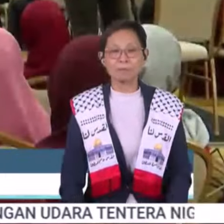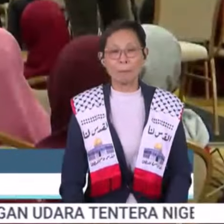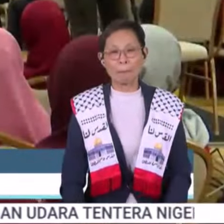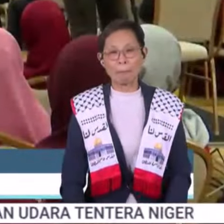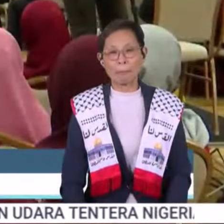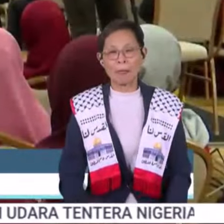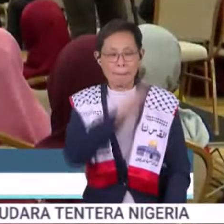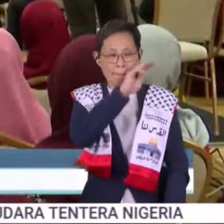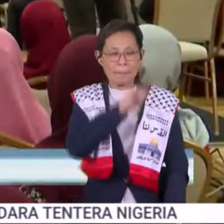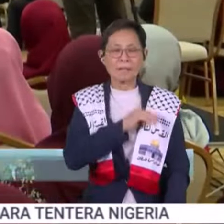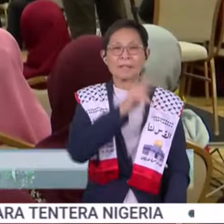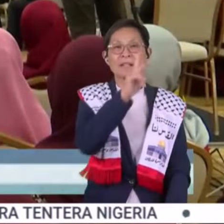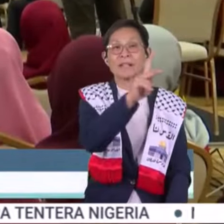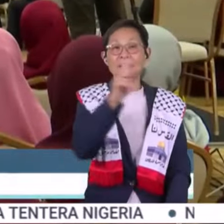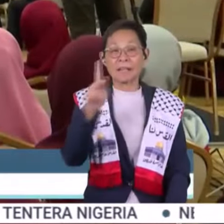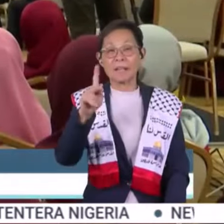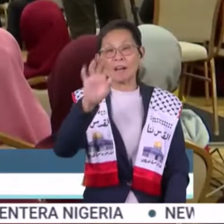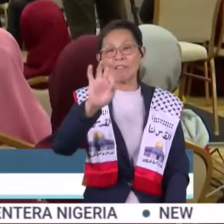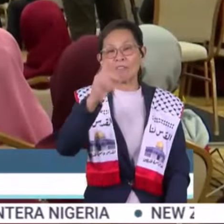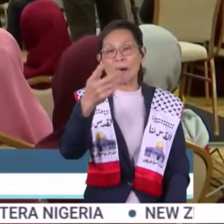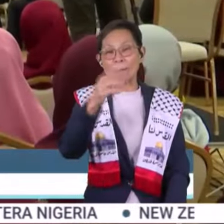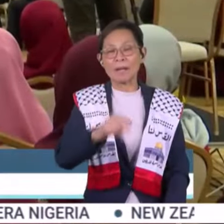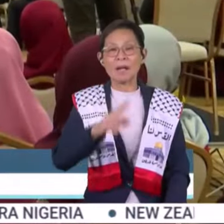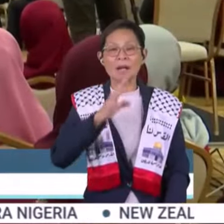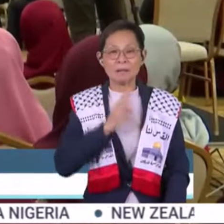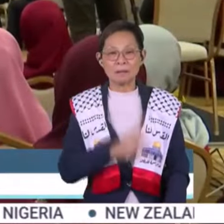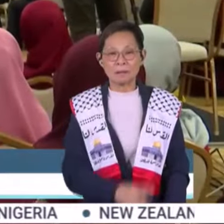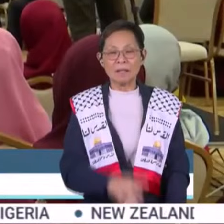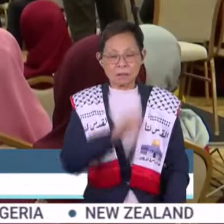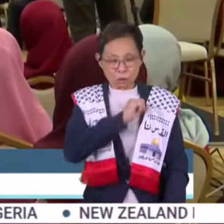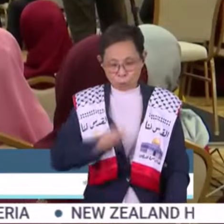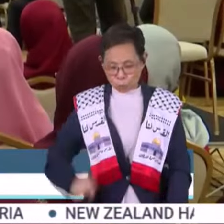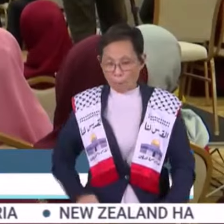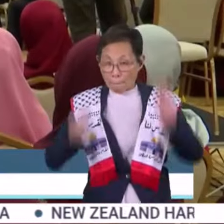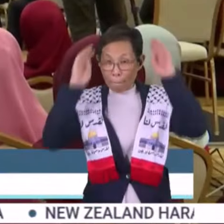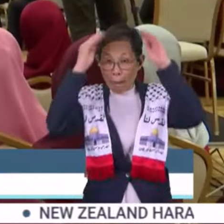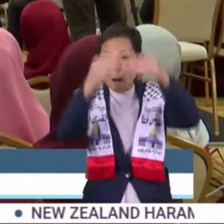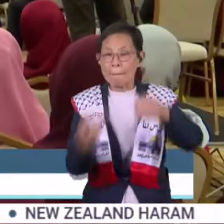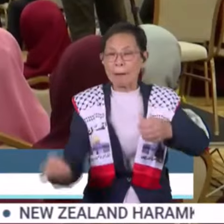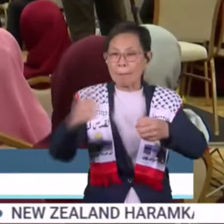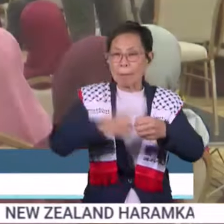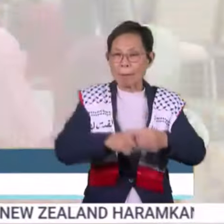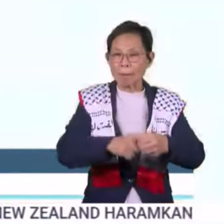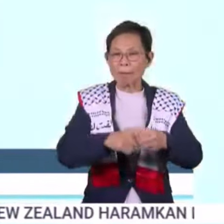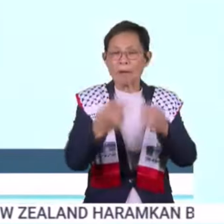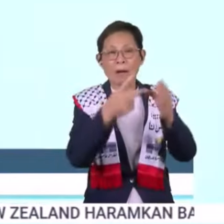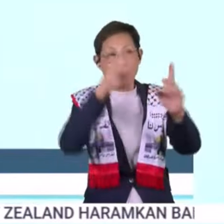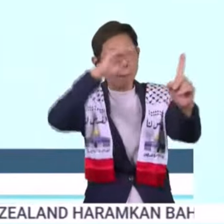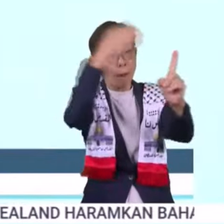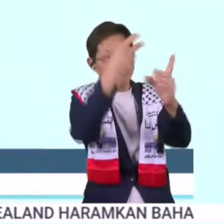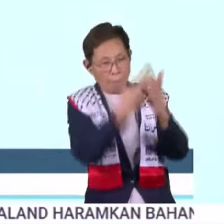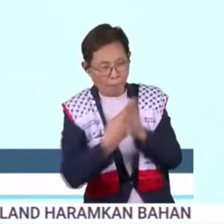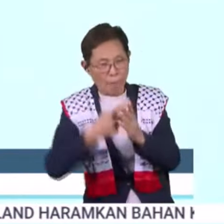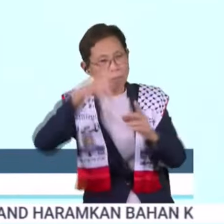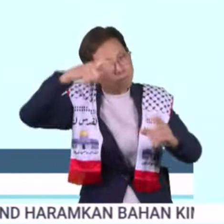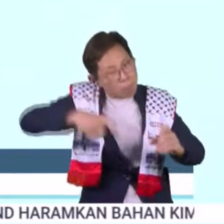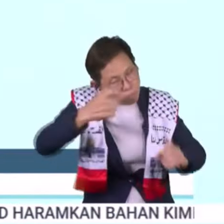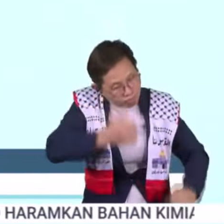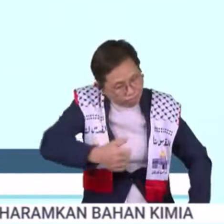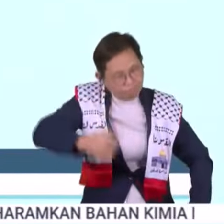Sementara itu, Menteri Komunikasi Fahmi Fadel menyatakan titah Al-Sultan Abdullah mengenai aspek perpaduan perlu